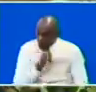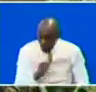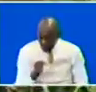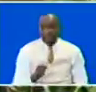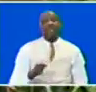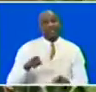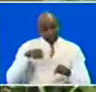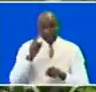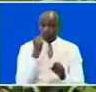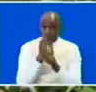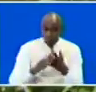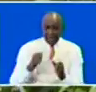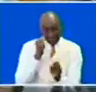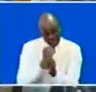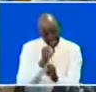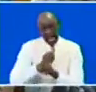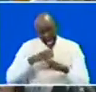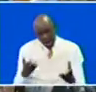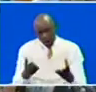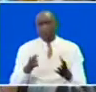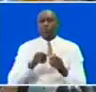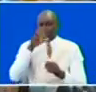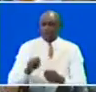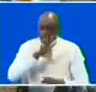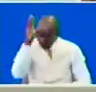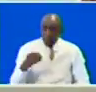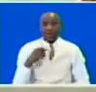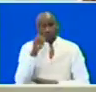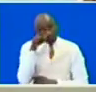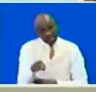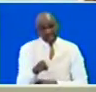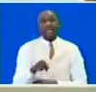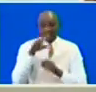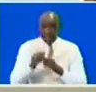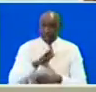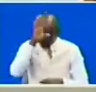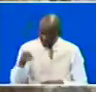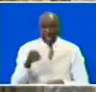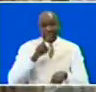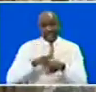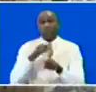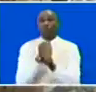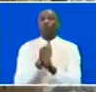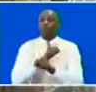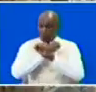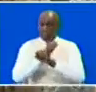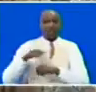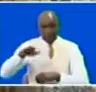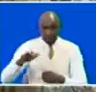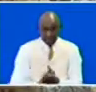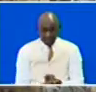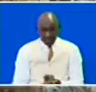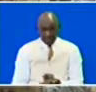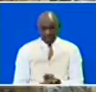mmoja analenga dau hili kuelekea hadi Afrika Kusini kuhamasisha watu kuhusu umuhimu wa kuhifadhi mazingira. A recycled plastic